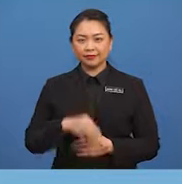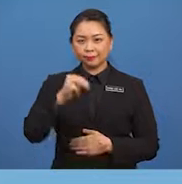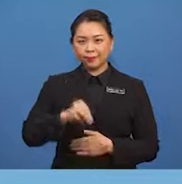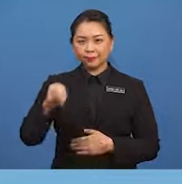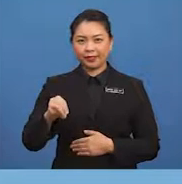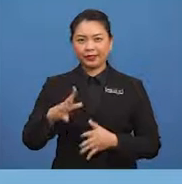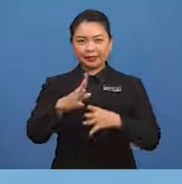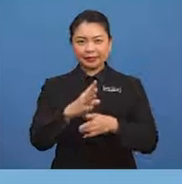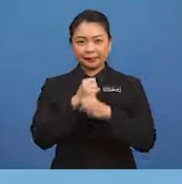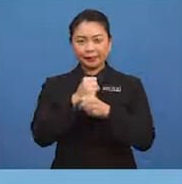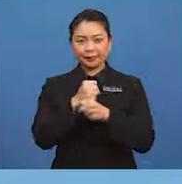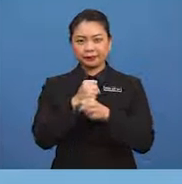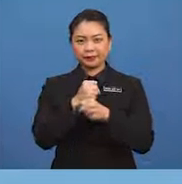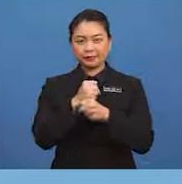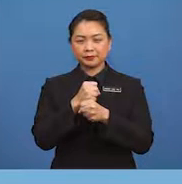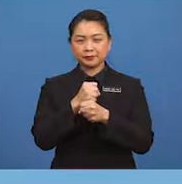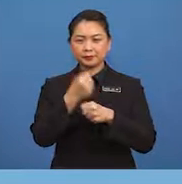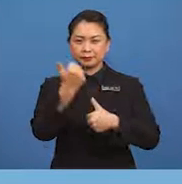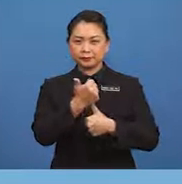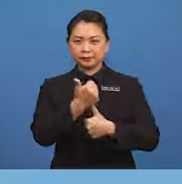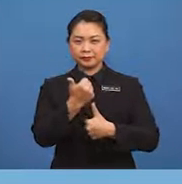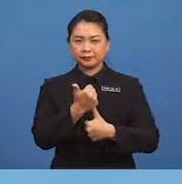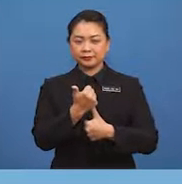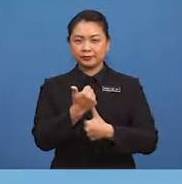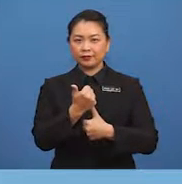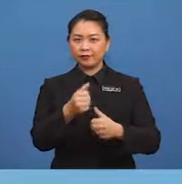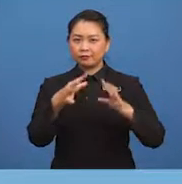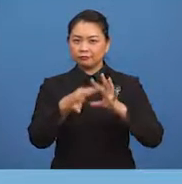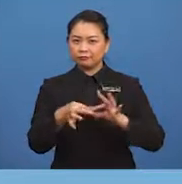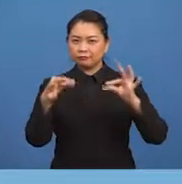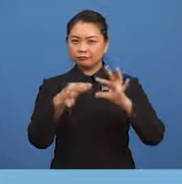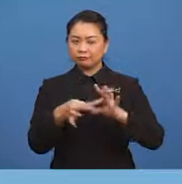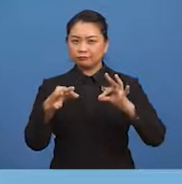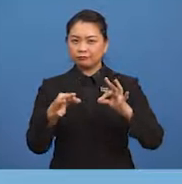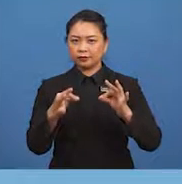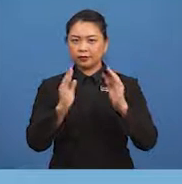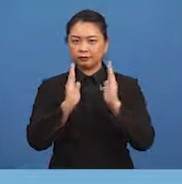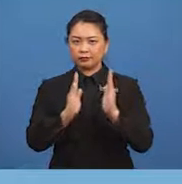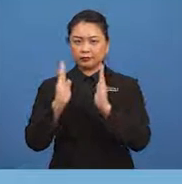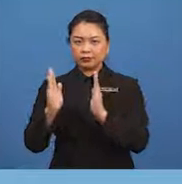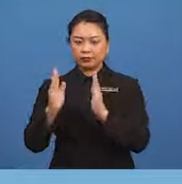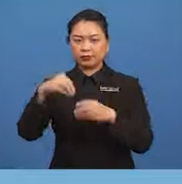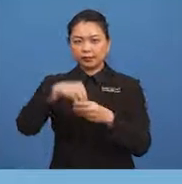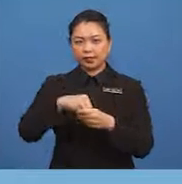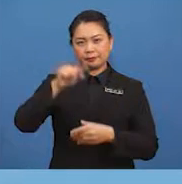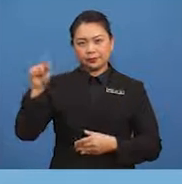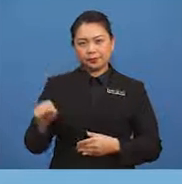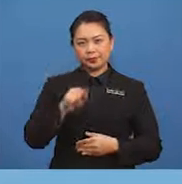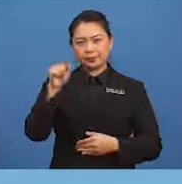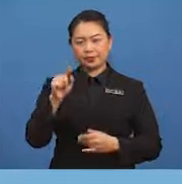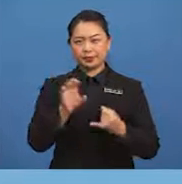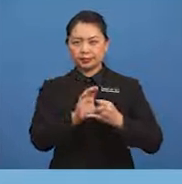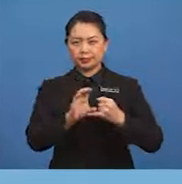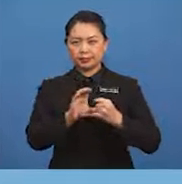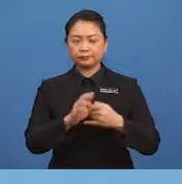murid-murid dapat yang pertama, memerihalkan fasa dalam kitar sel. Yang